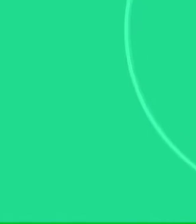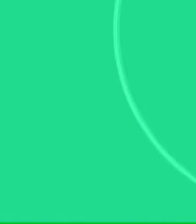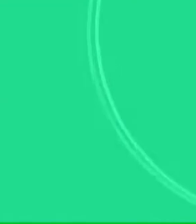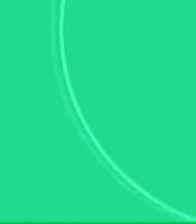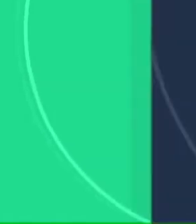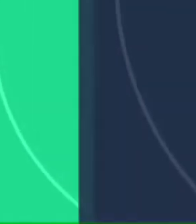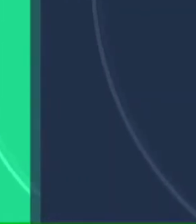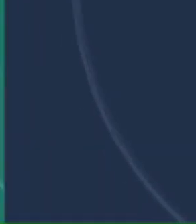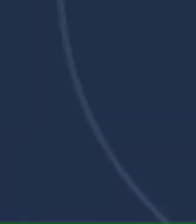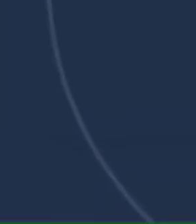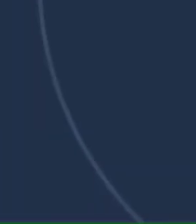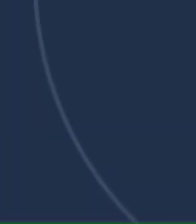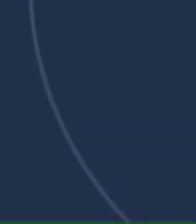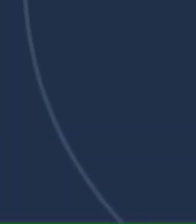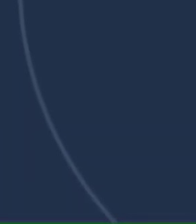Музика